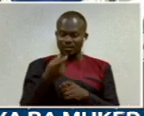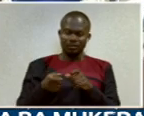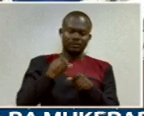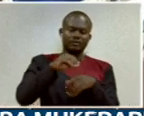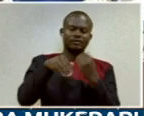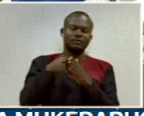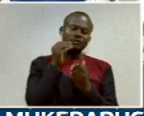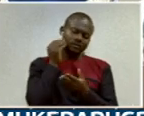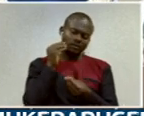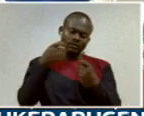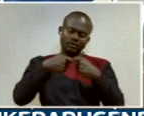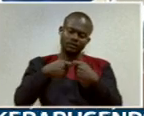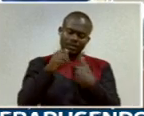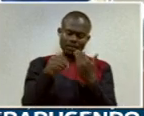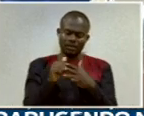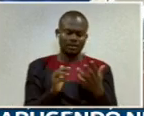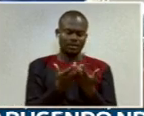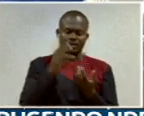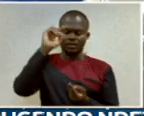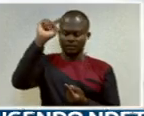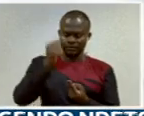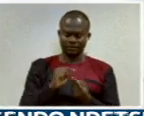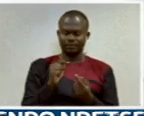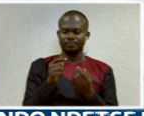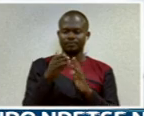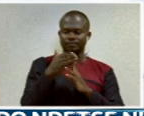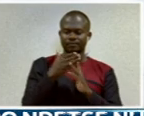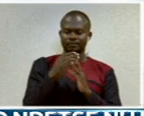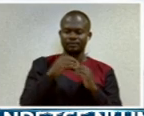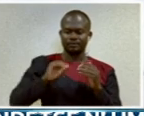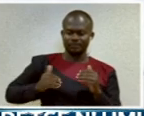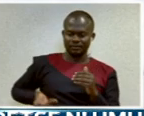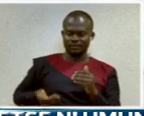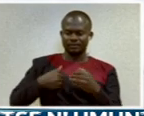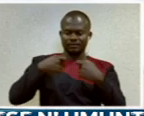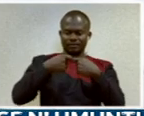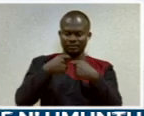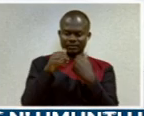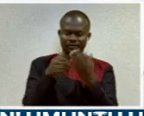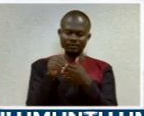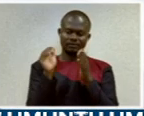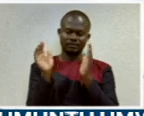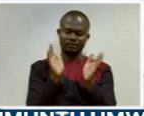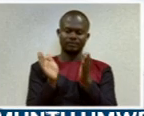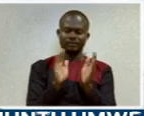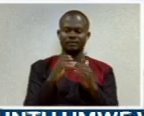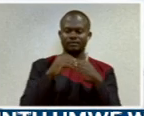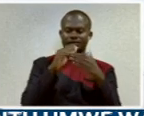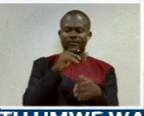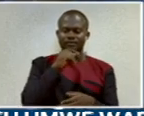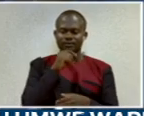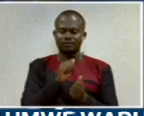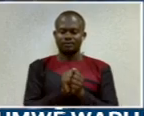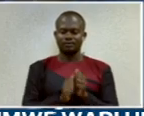zishyikirizwa amashanyarazi bijyana no kugabanya icyuho kiri hagati y'ingo ziyobowe n'abagore zifite amashanyarazi ugereranyije n'iziyobowe